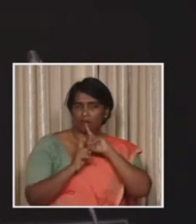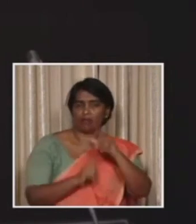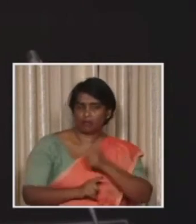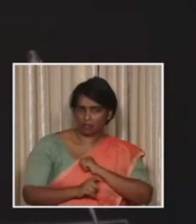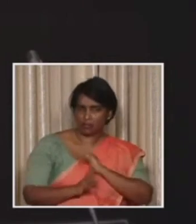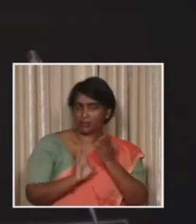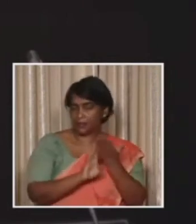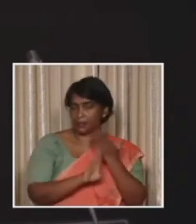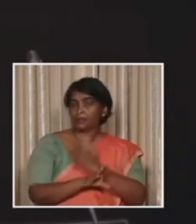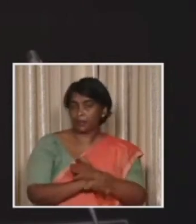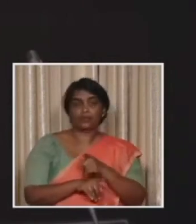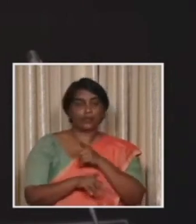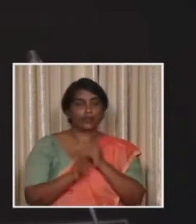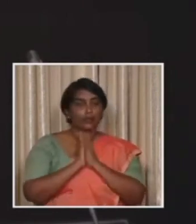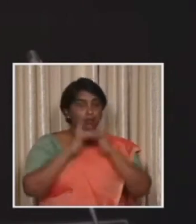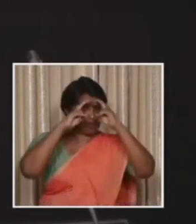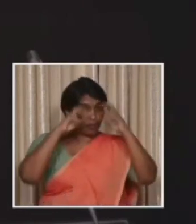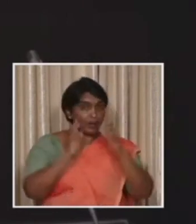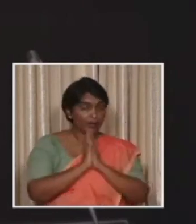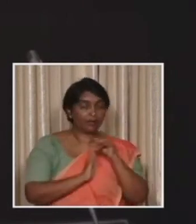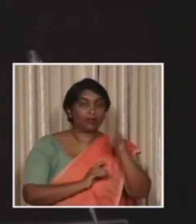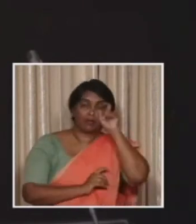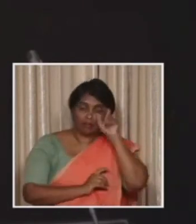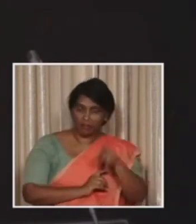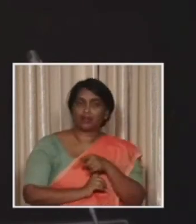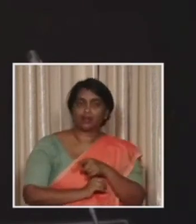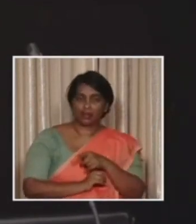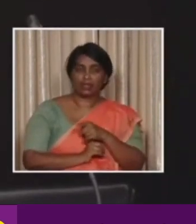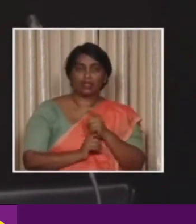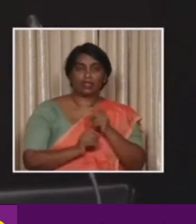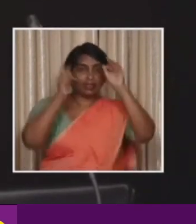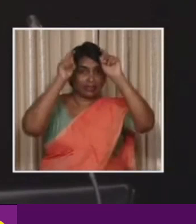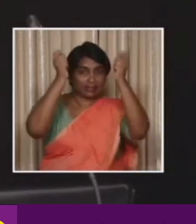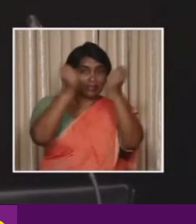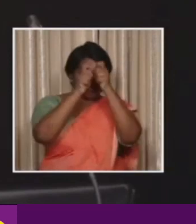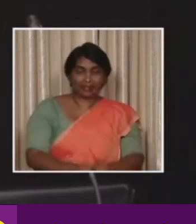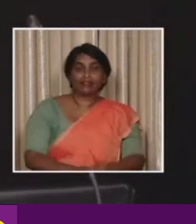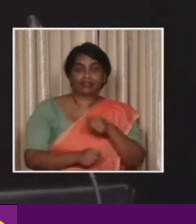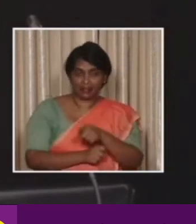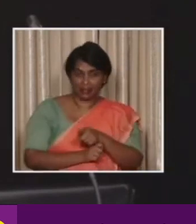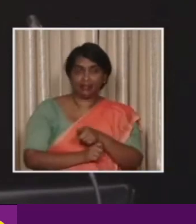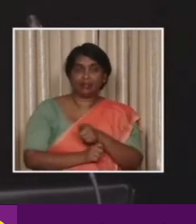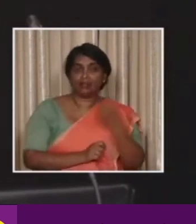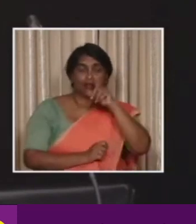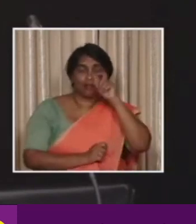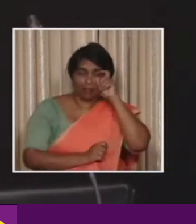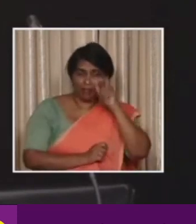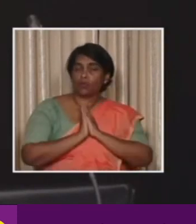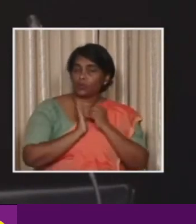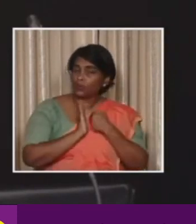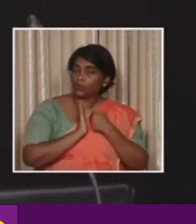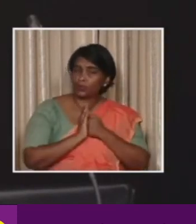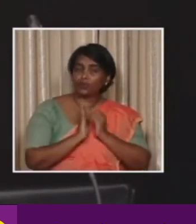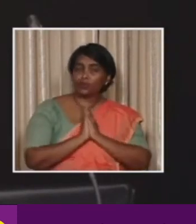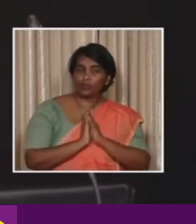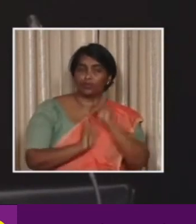இந்த ஆதிசிவன் குருந்தூர் மலையிலே இங்கே பாருங்கள் திரிசூலத்தை, அங்கிருந்து ஆதிசிவன் திரிசூலத்திற்கு சென்று வணக்கங்களை அந்த மக்கள் செலுத்தி இருக்கிறார்கள்.